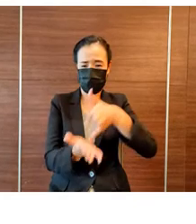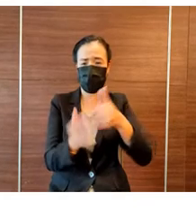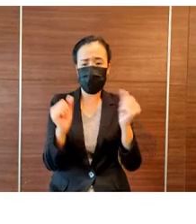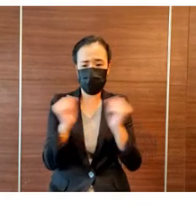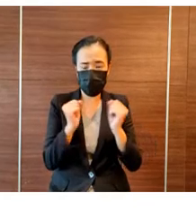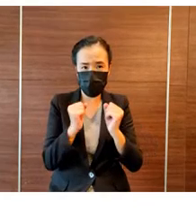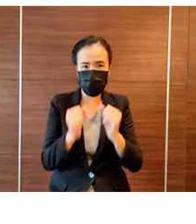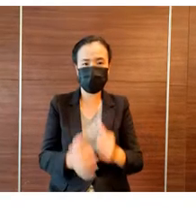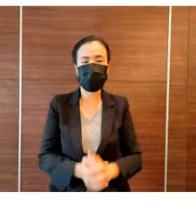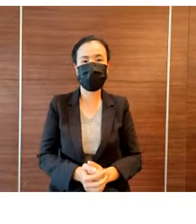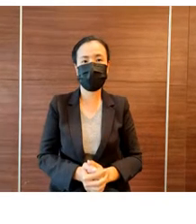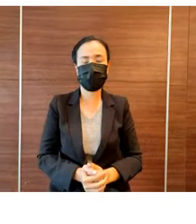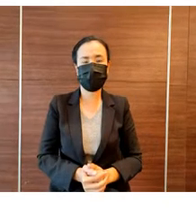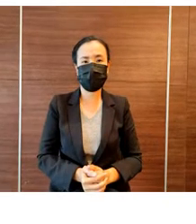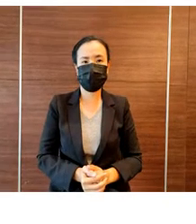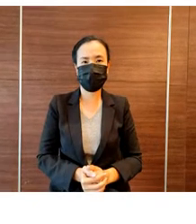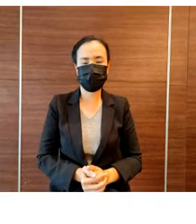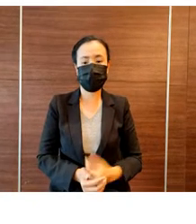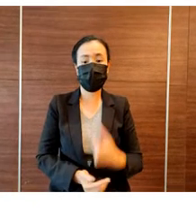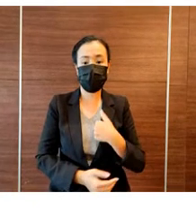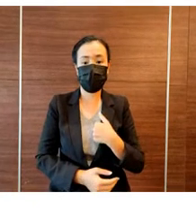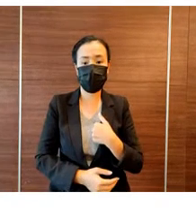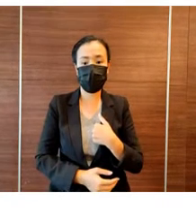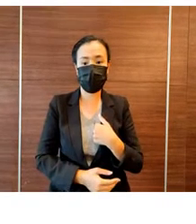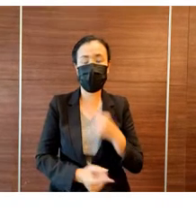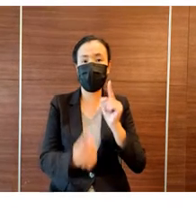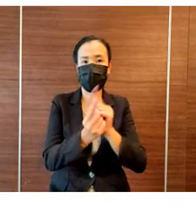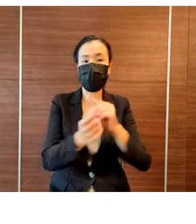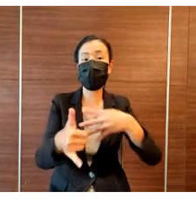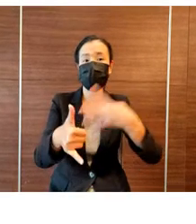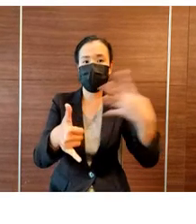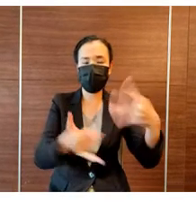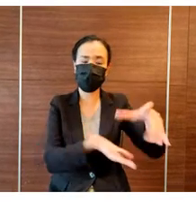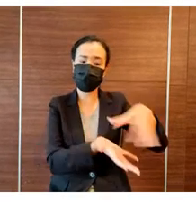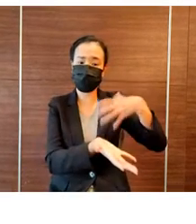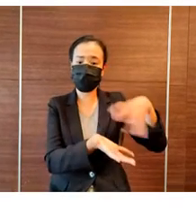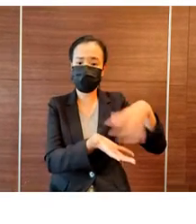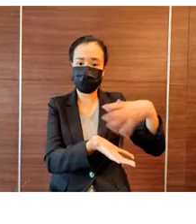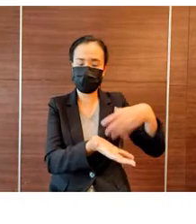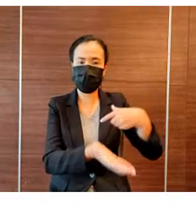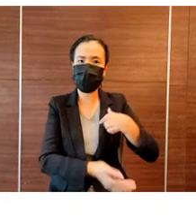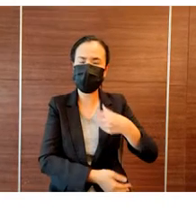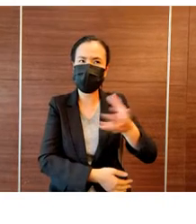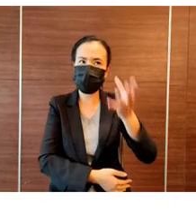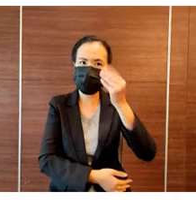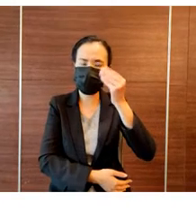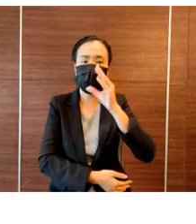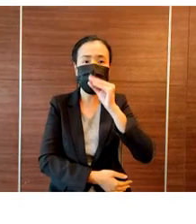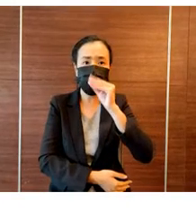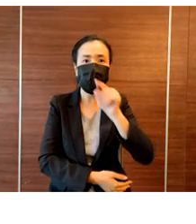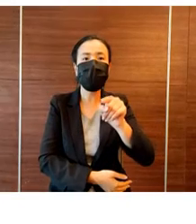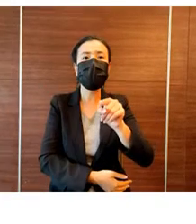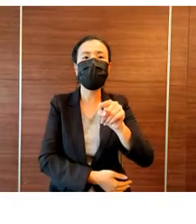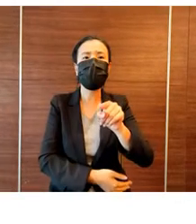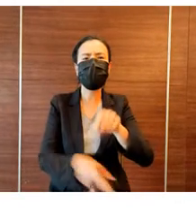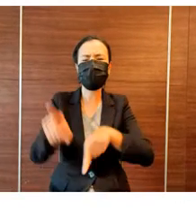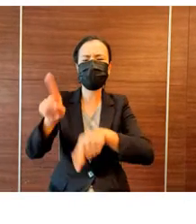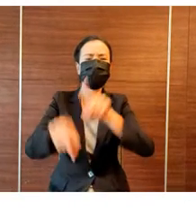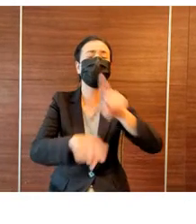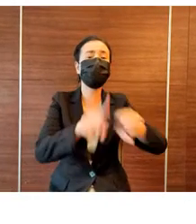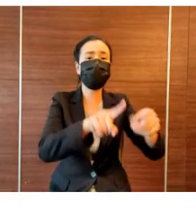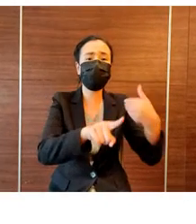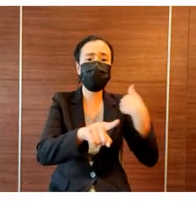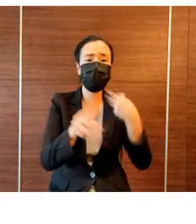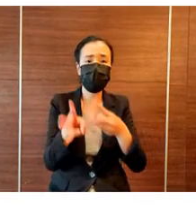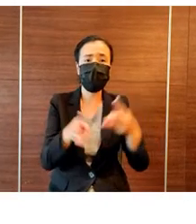ครับจนกระทั่งผมมาเจอมาอยู่ฟาซิลุงนี่แหละเขาก็เลยเล่าให้ฟังพอผมเล่าให้ฟังเขาเลยพูดออกมาว่ามันไม่ได้เป็นอย่างทุกที่จริงๆทั